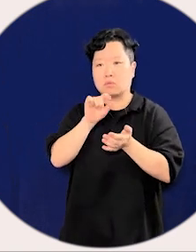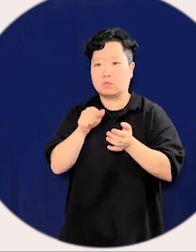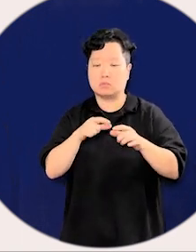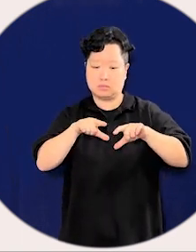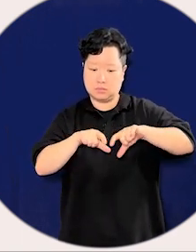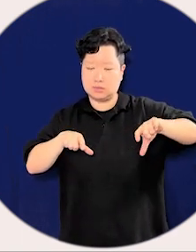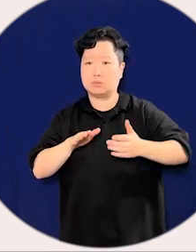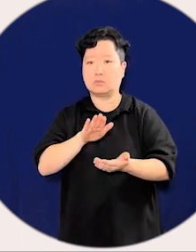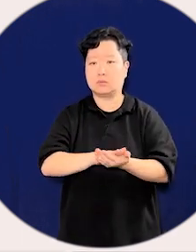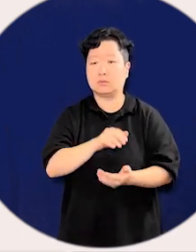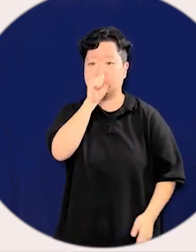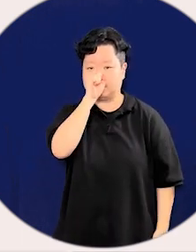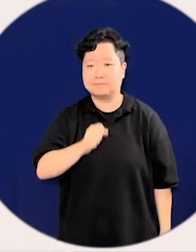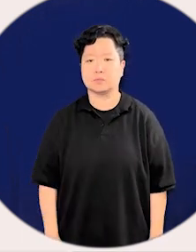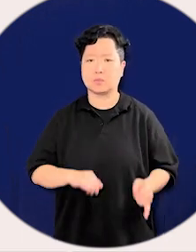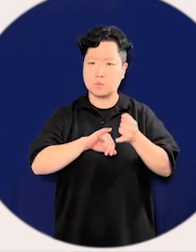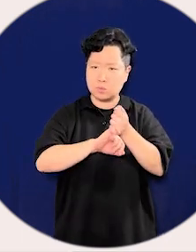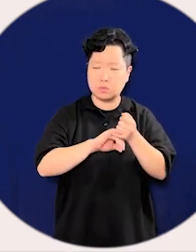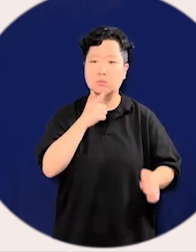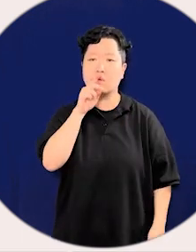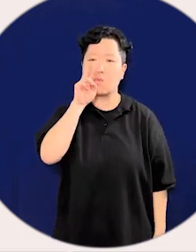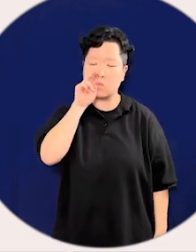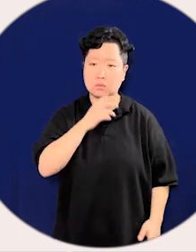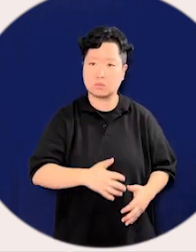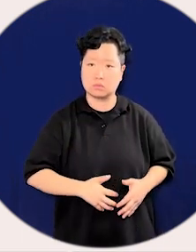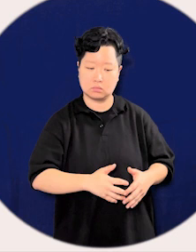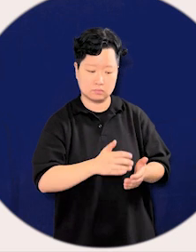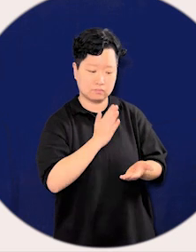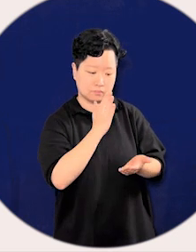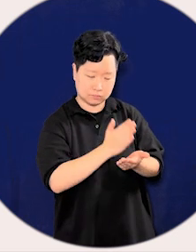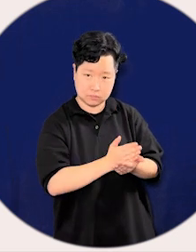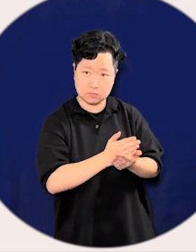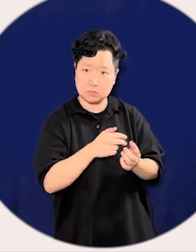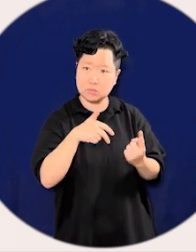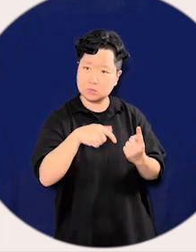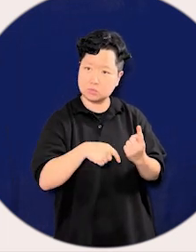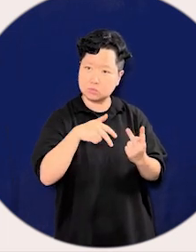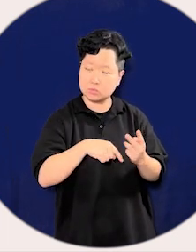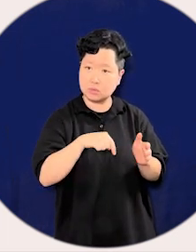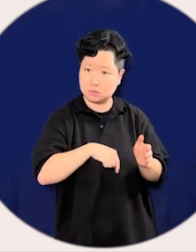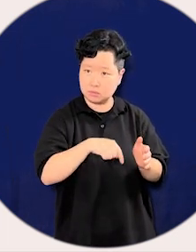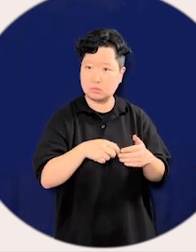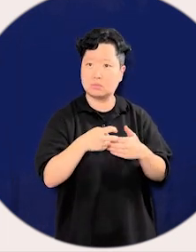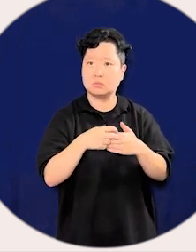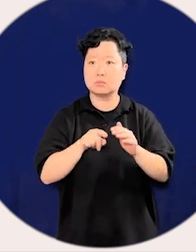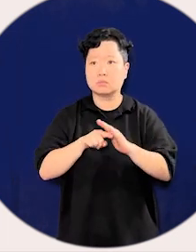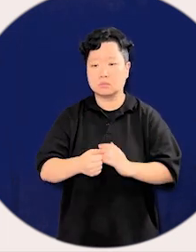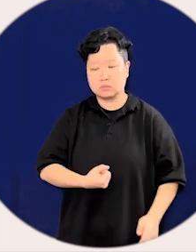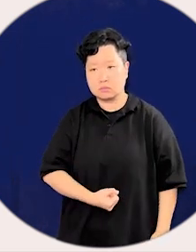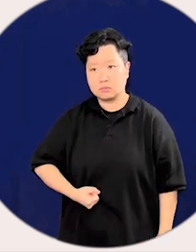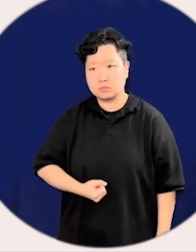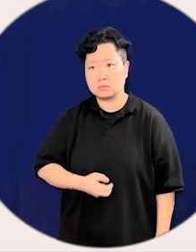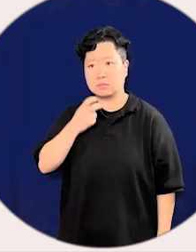좋습니다. 필수적이진 않지만 임신 중지 이후에는 1, 2주 이내에 병원을 꼭 방문하여 초음파를